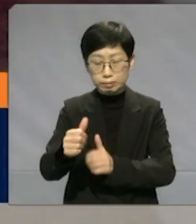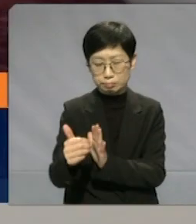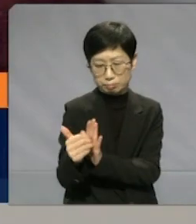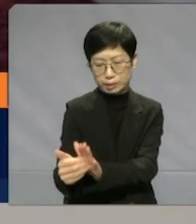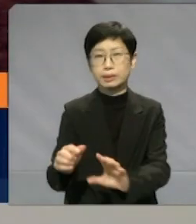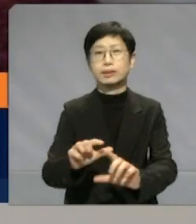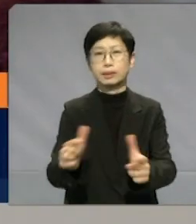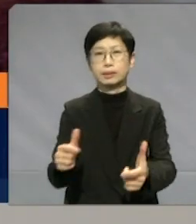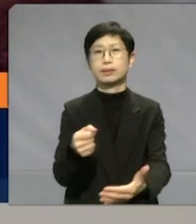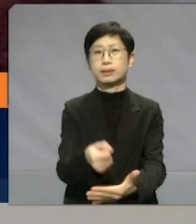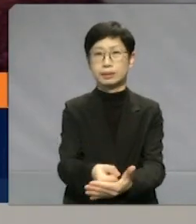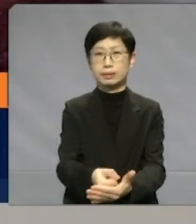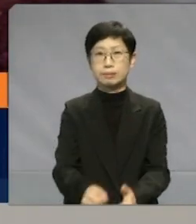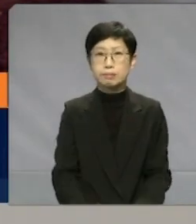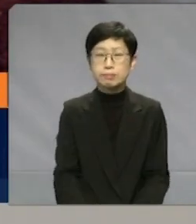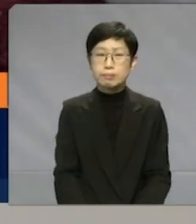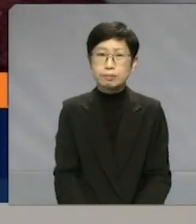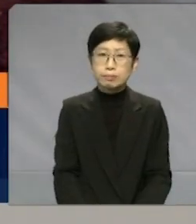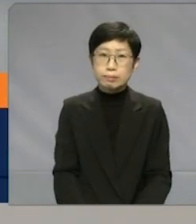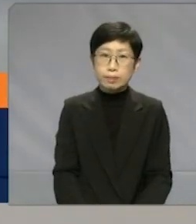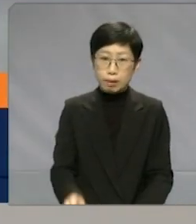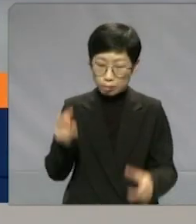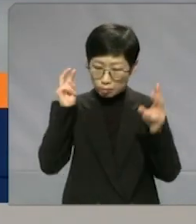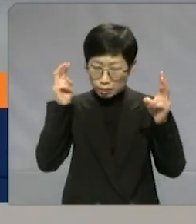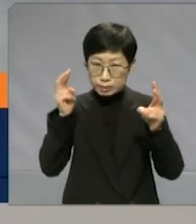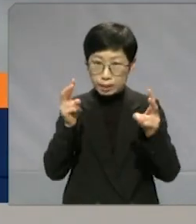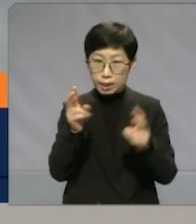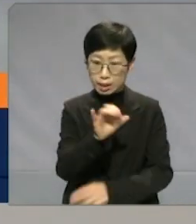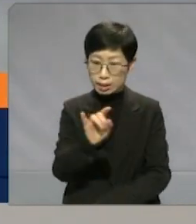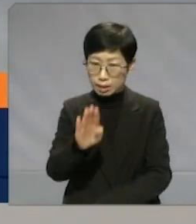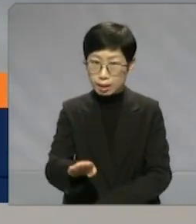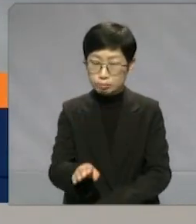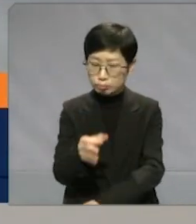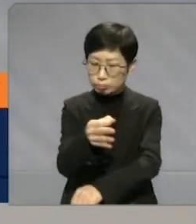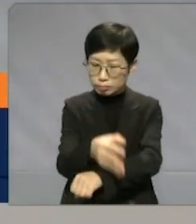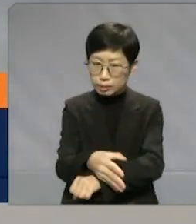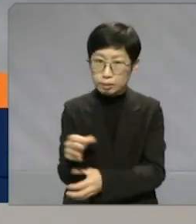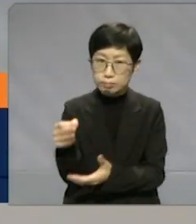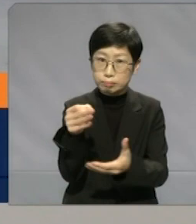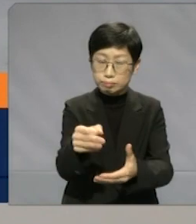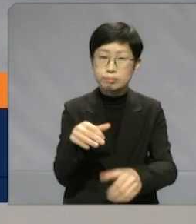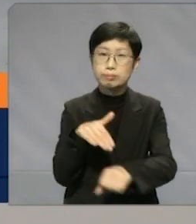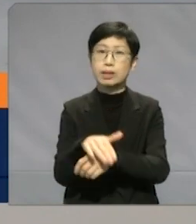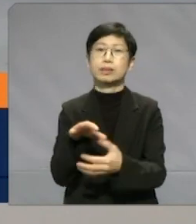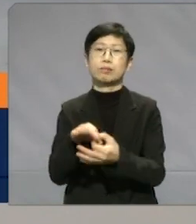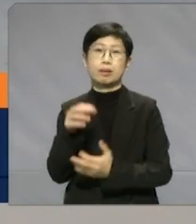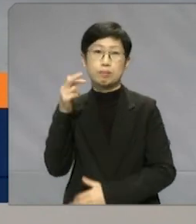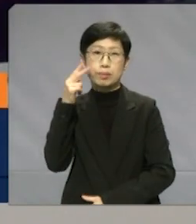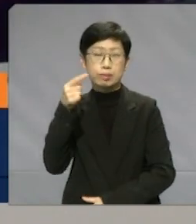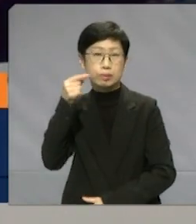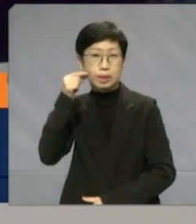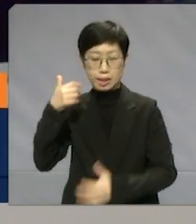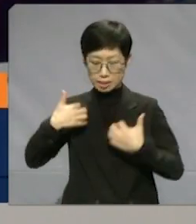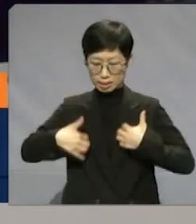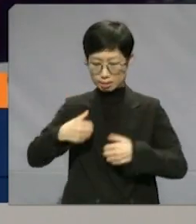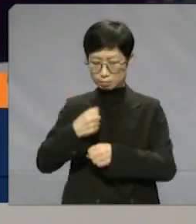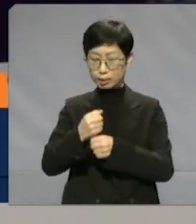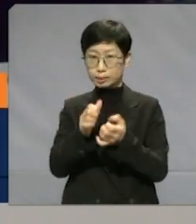했는데요. 전문가들은 구글이 자사 앱스토어 결제 방식을 둘러싸고 미국의 인기 게임 제작사